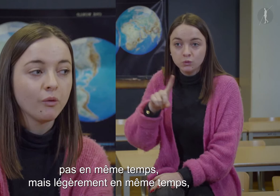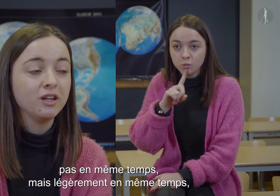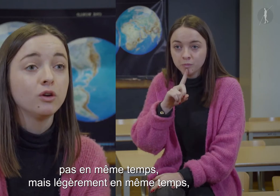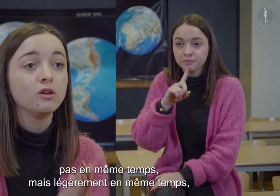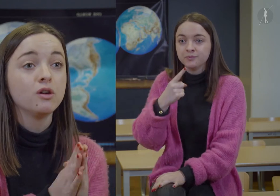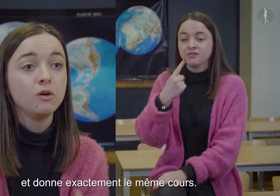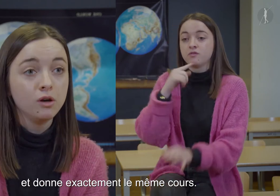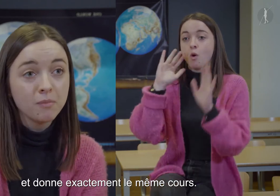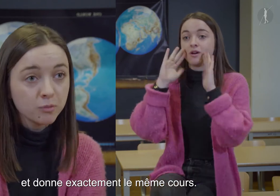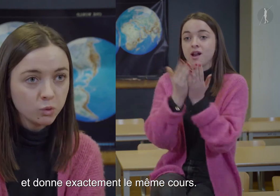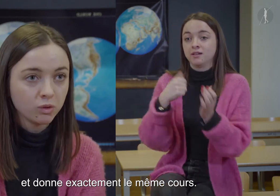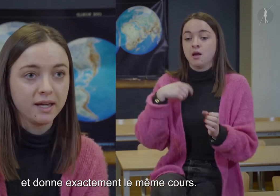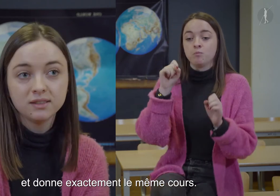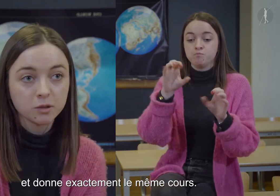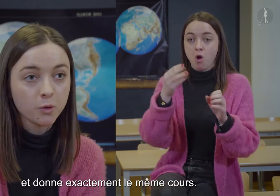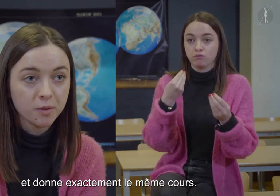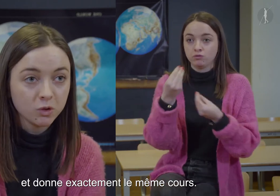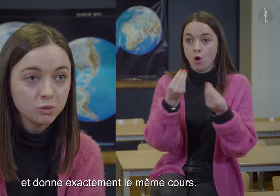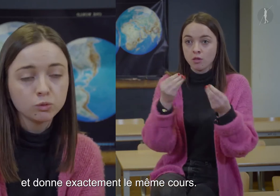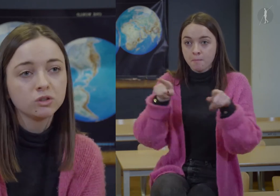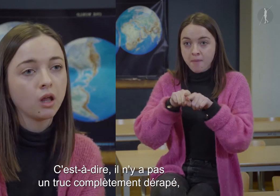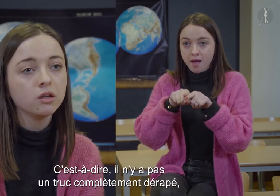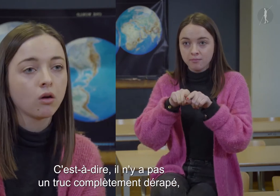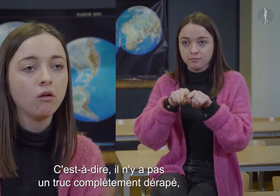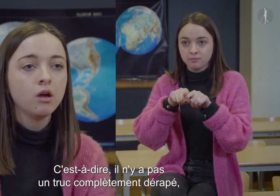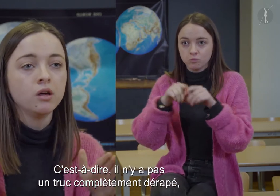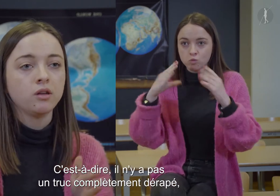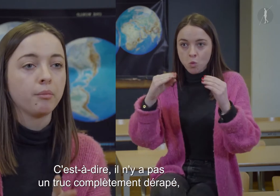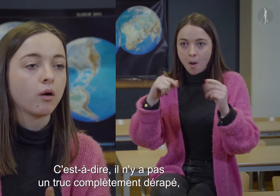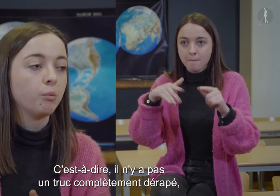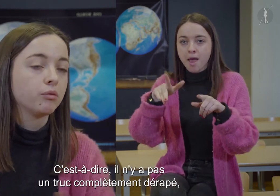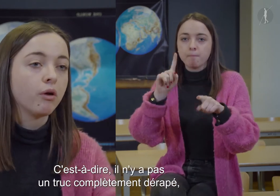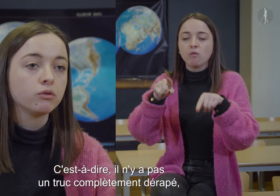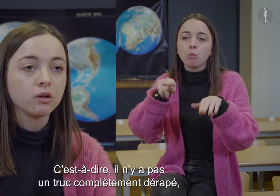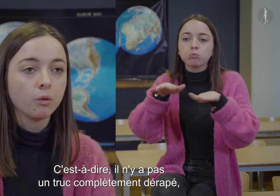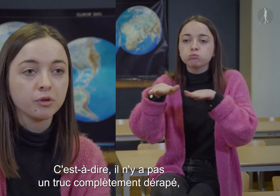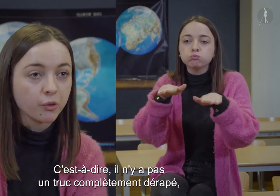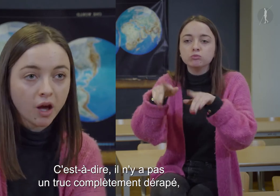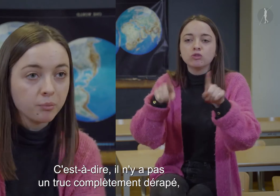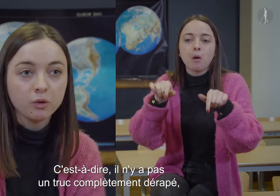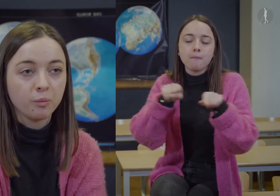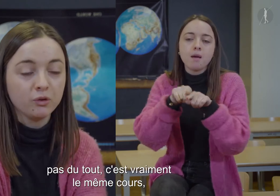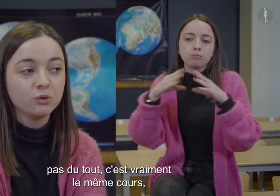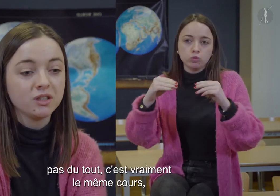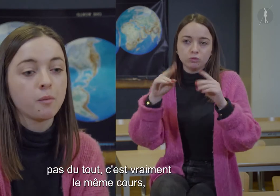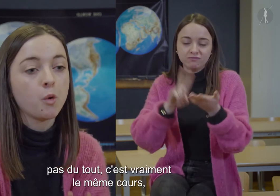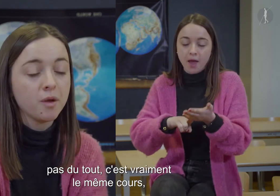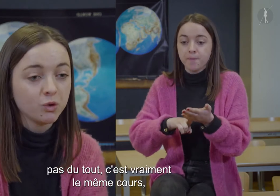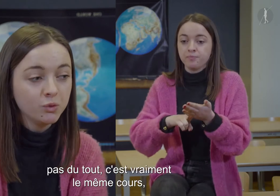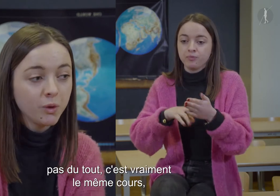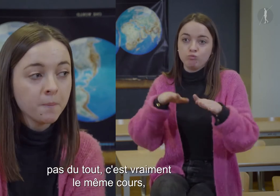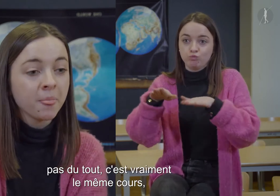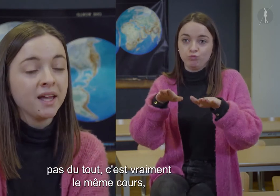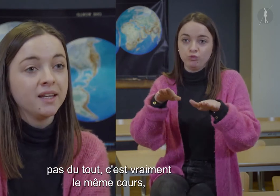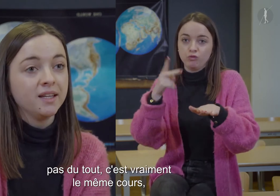légèrement en même temps, et donne le même cours, exactement le même cours, donc, c'est-à-dire il n'y a pas complètement un truc complètement dérapé, non pas du tout, c'est vraiment le